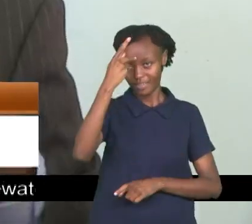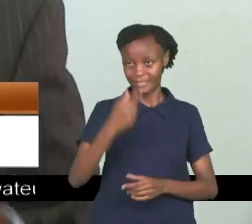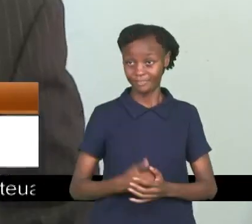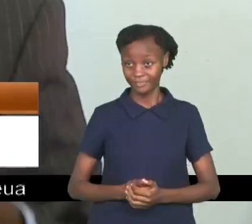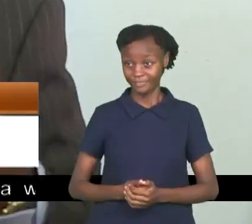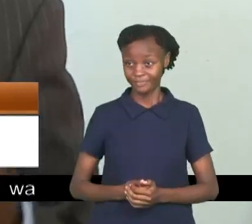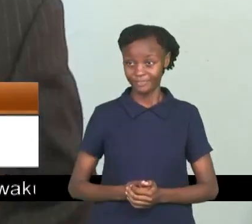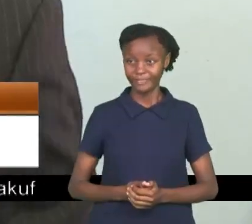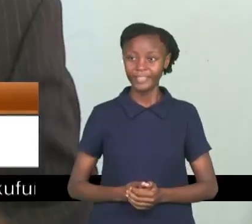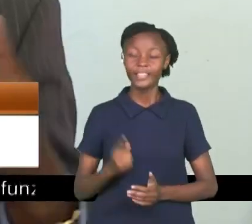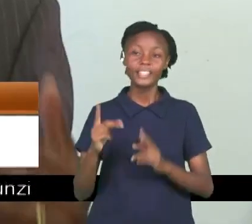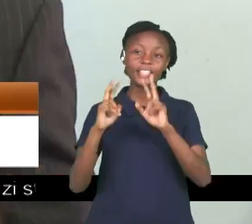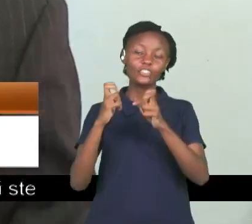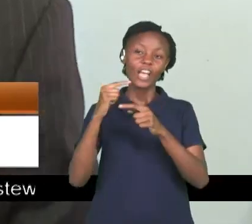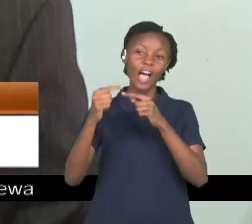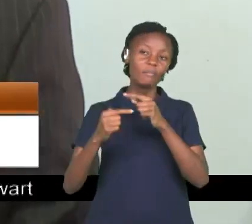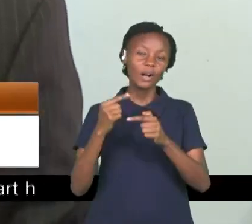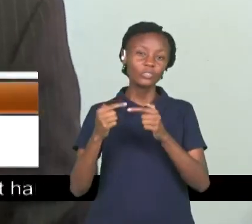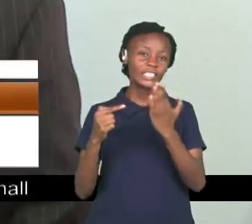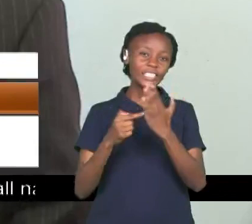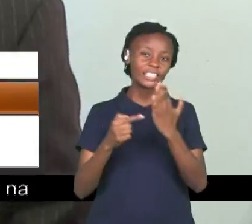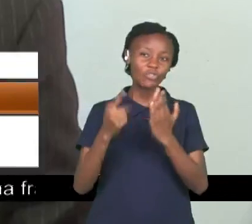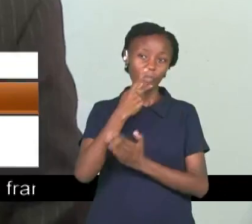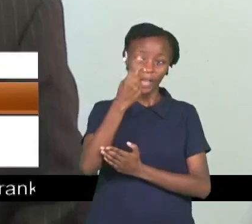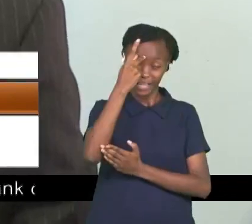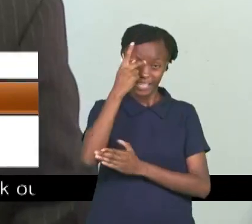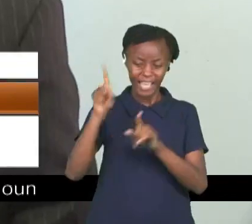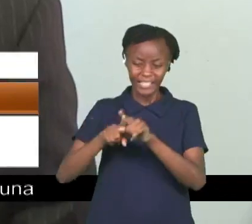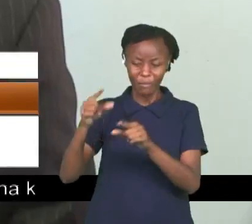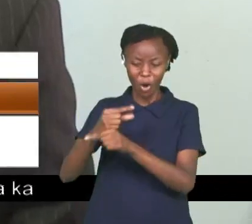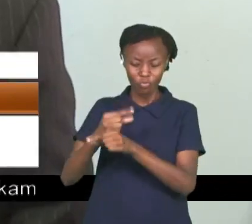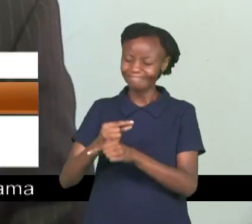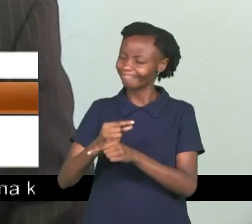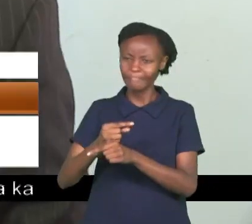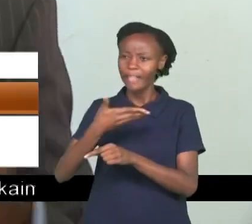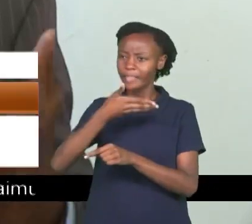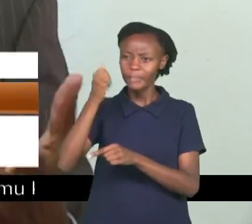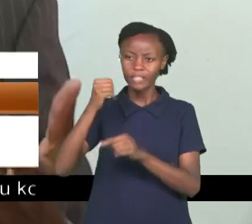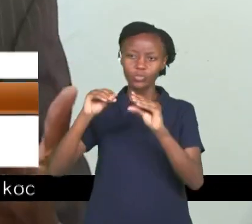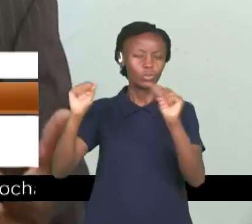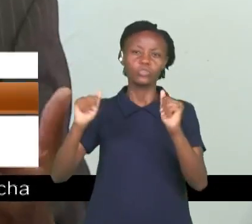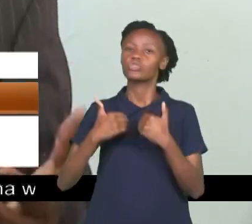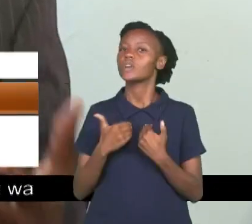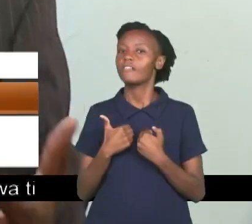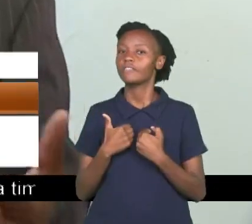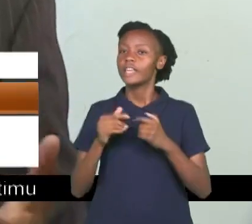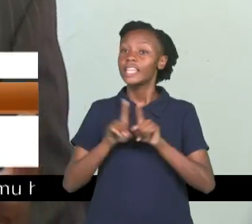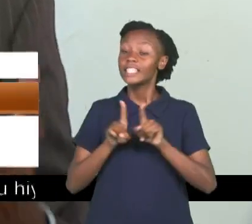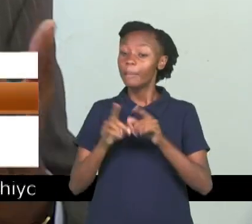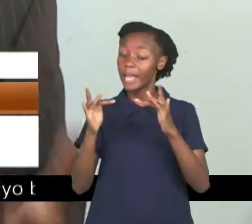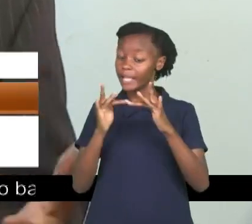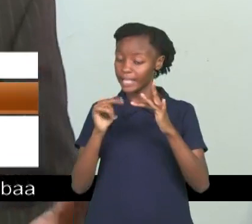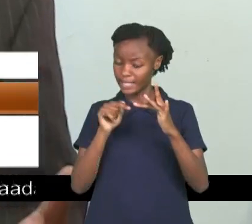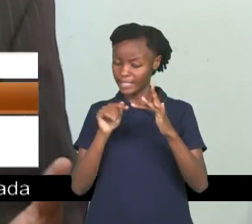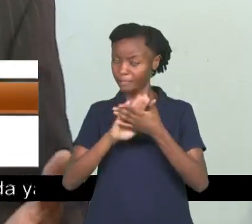and the whole issue about digital parenting and the program that Google is introducing is the best solution that we can have to ensure that the internet becomes